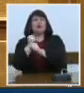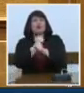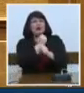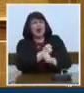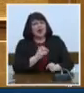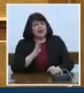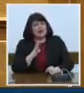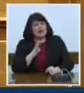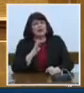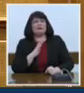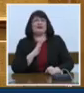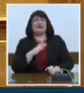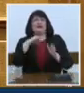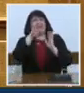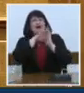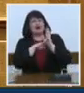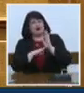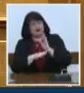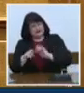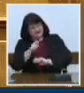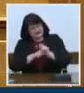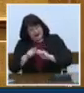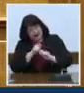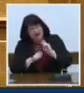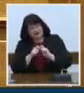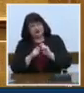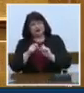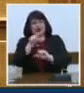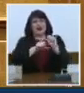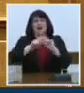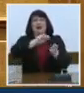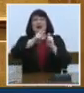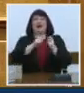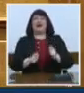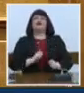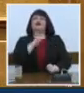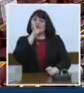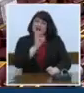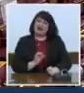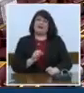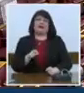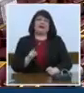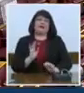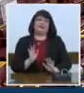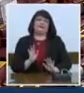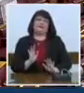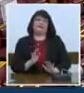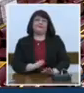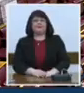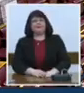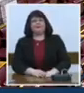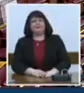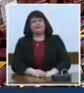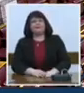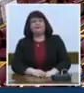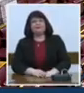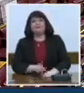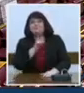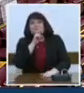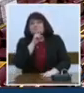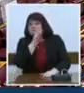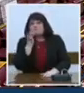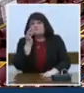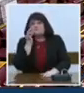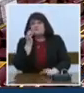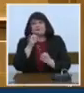και οι κανόνες που τον διέπουν θα αλλάξουν ουσιαστικά εξαιτίας του. Τα στόματα που πια